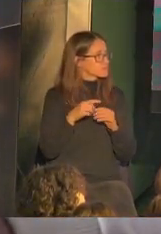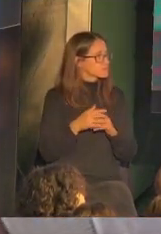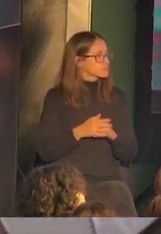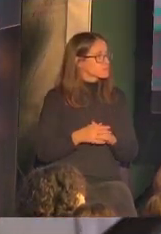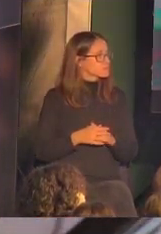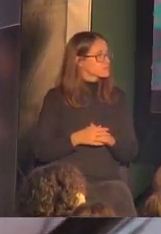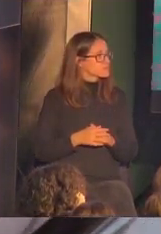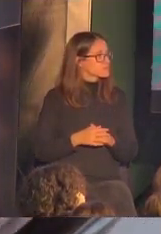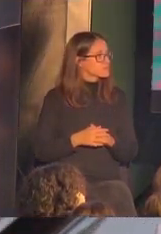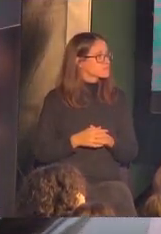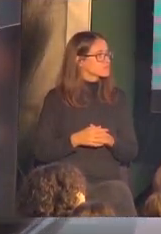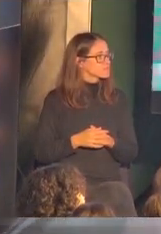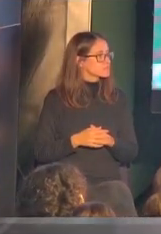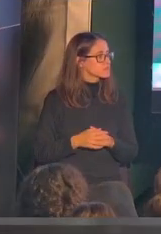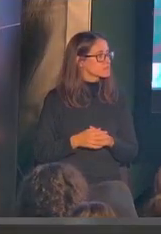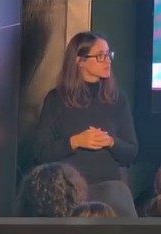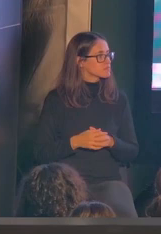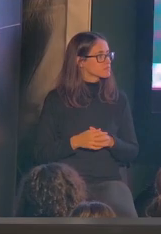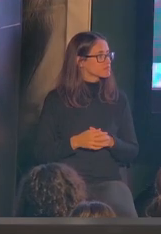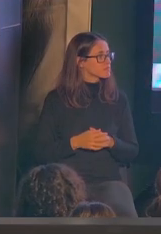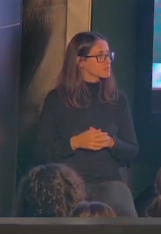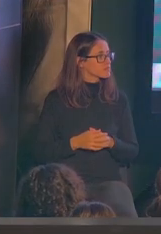Els posarem aquí a l'olla.